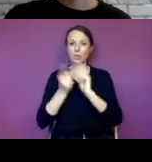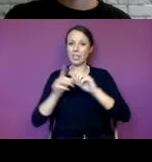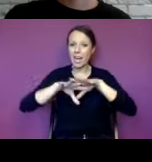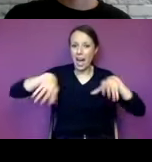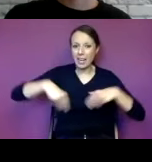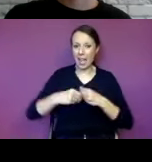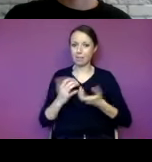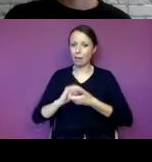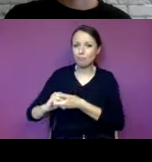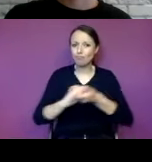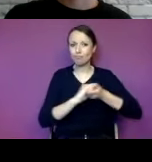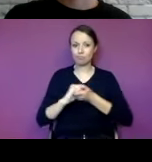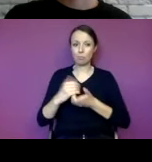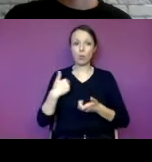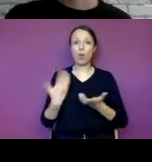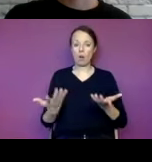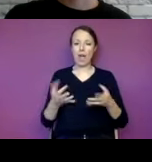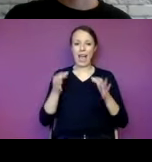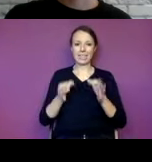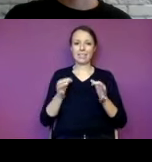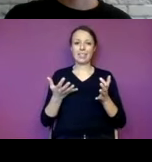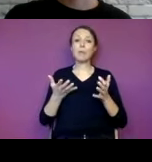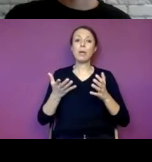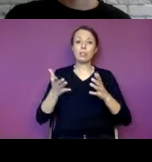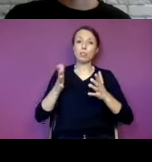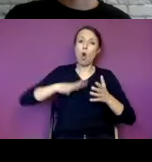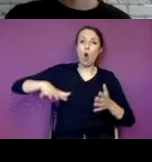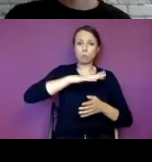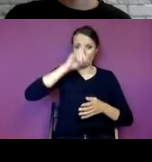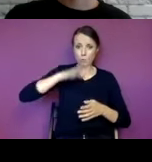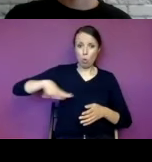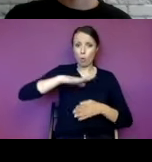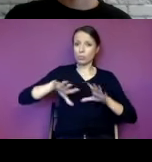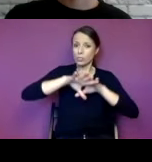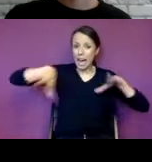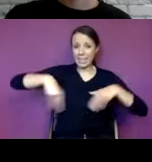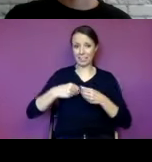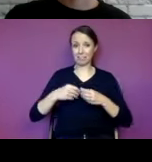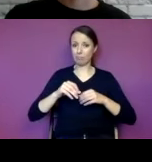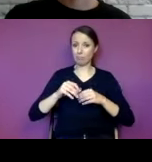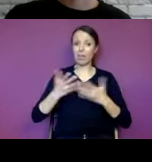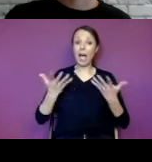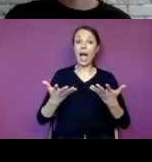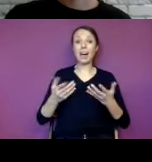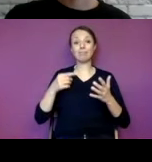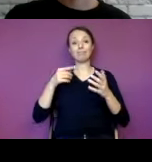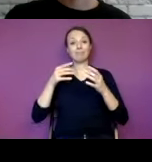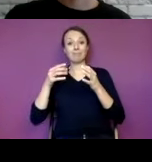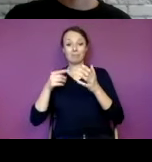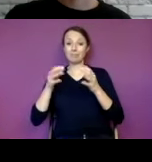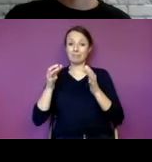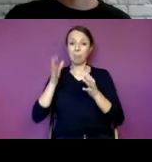cały obszar doświadczenia społeczności był wspólny. I na drugim końcu tego